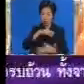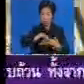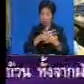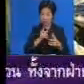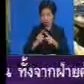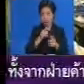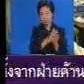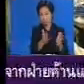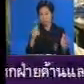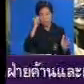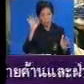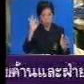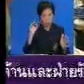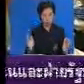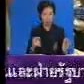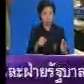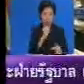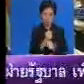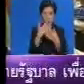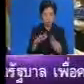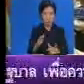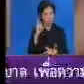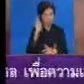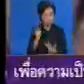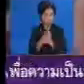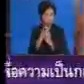ครับค่อยนำกลับมาเสนอต่อคณะรัฐมนตรีทางด้านเศรษฐกิจภายใน 2สัปดาห์